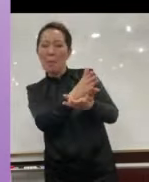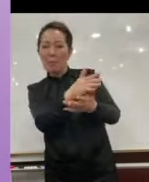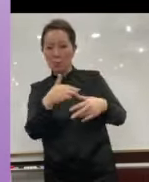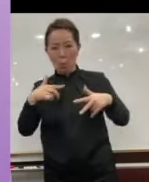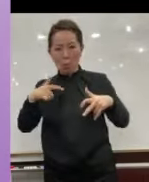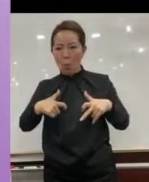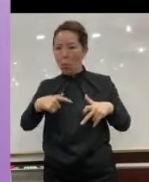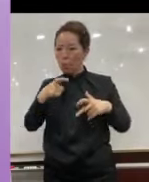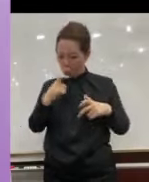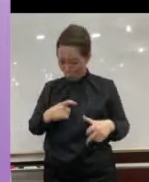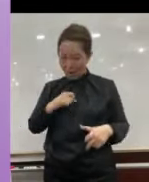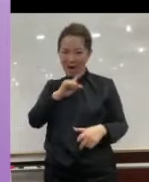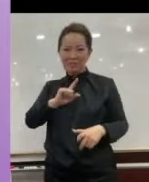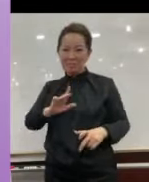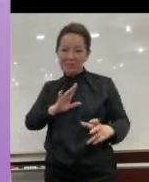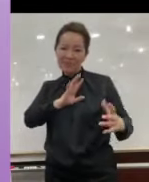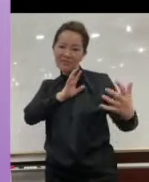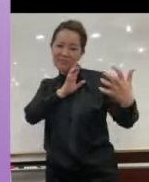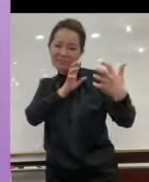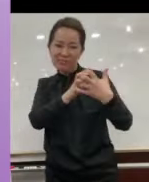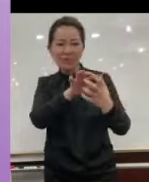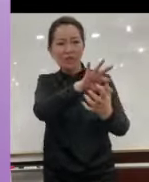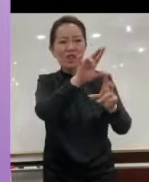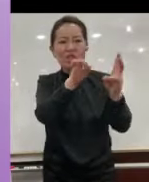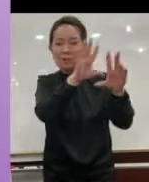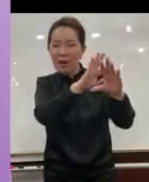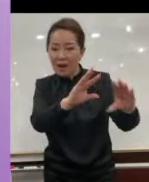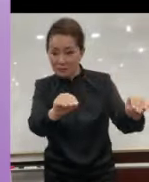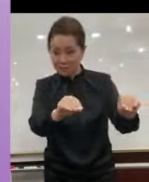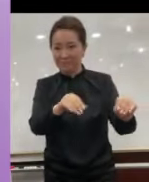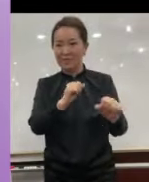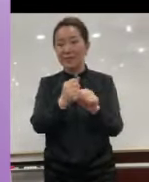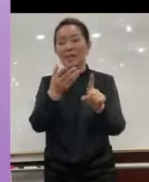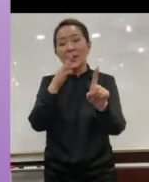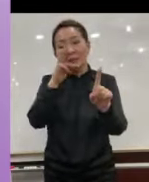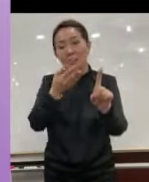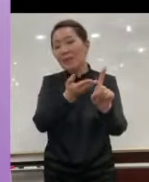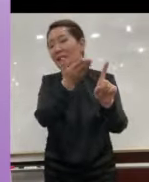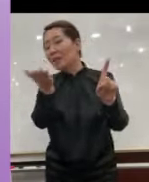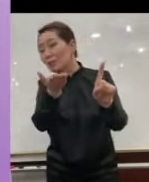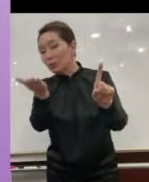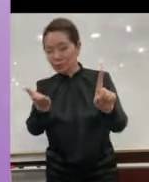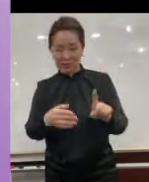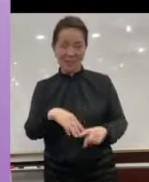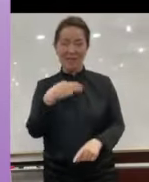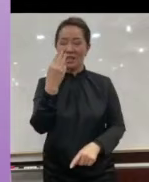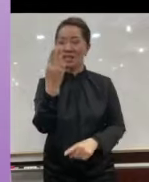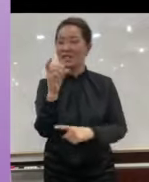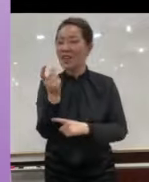энэ зүйл дээр бид нартэй бас хамтарч ажиллаж биднийг дэмжнэ гэдэгт найдаж байна.